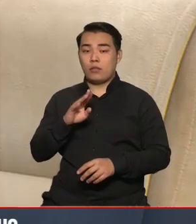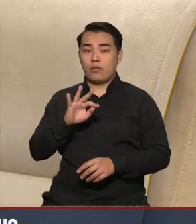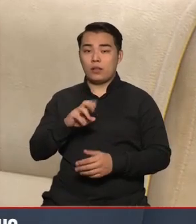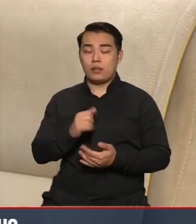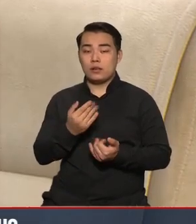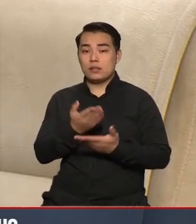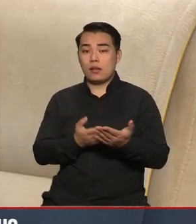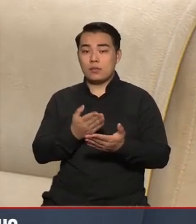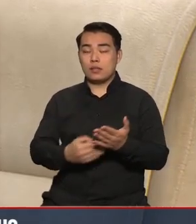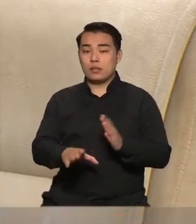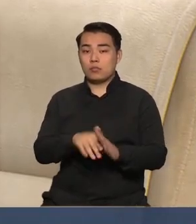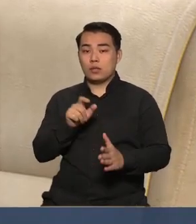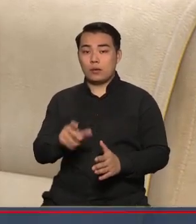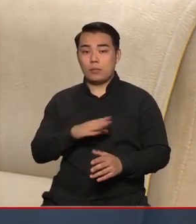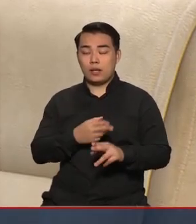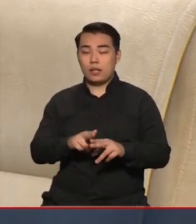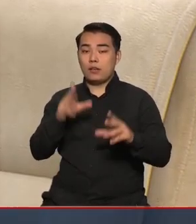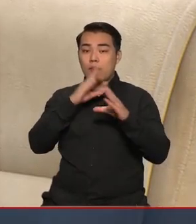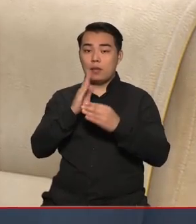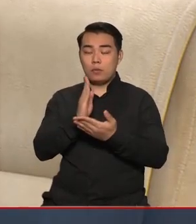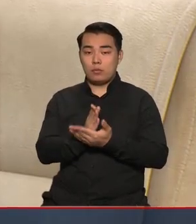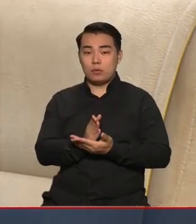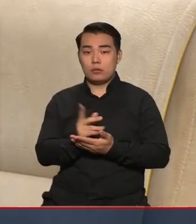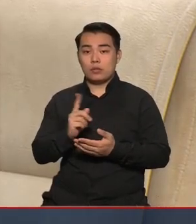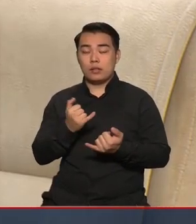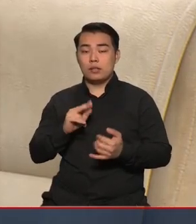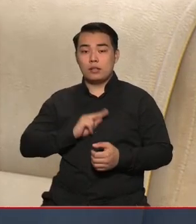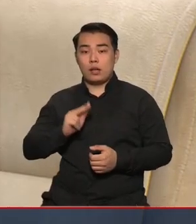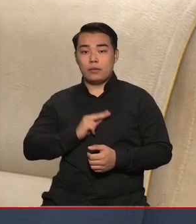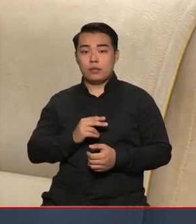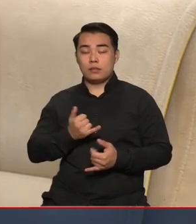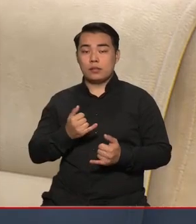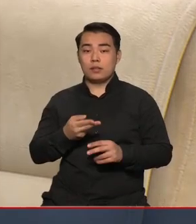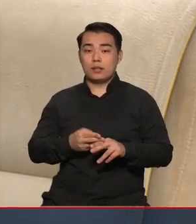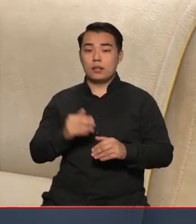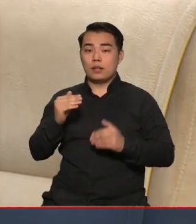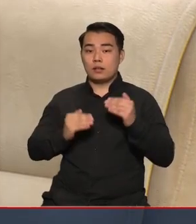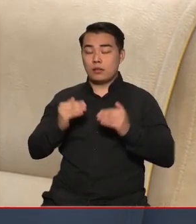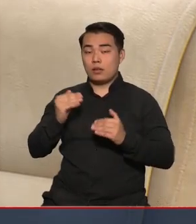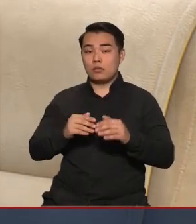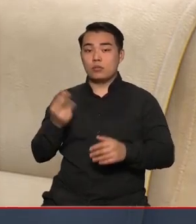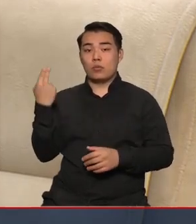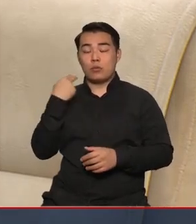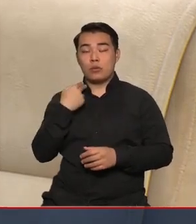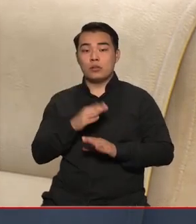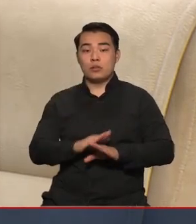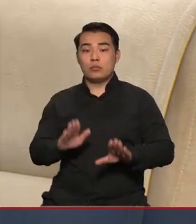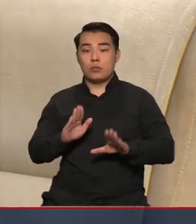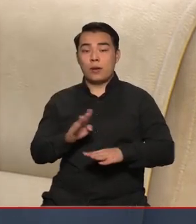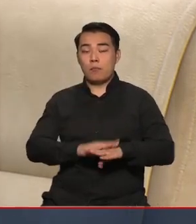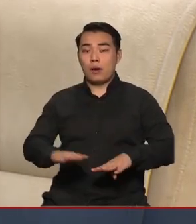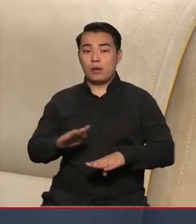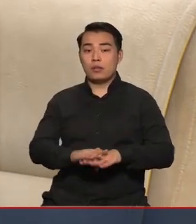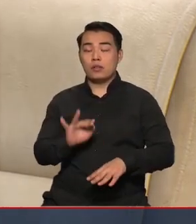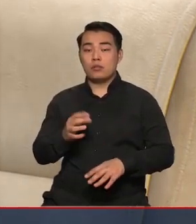предложили депутаты. Она позволит проводить процедуру реструктуризации долга не только на балансах у банков и МФО,